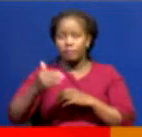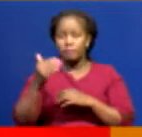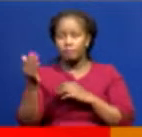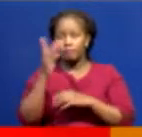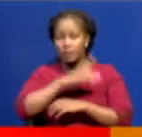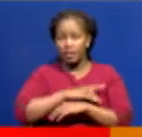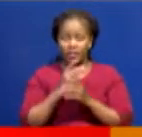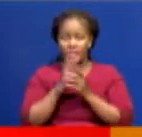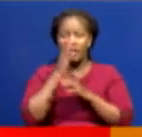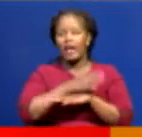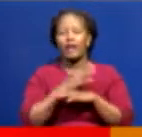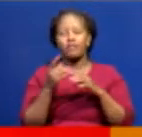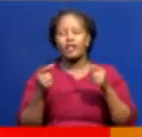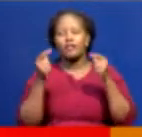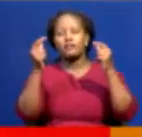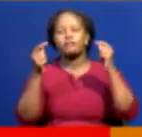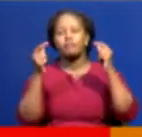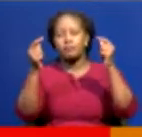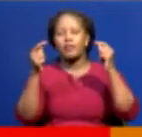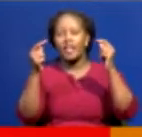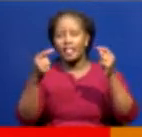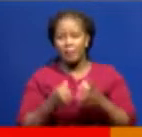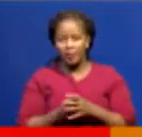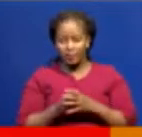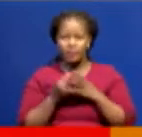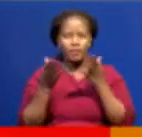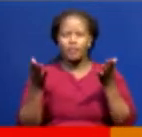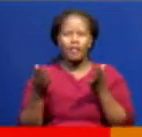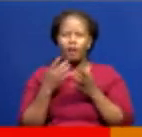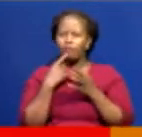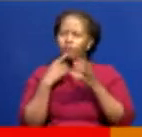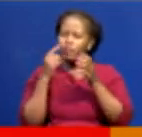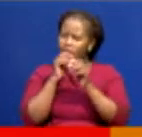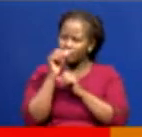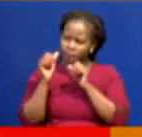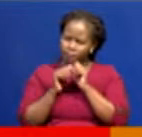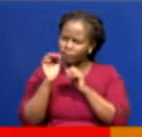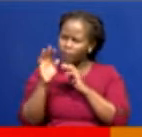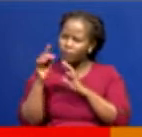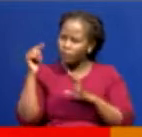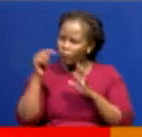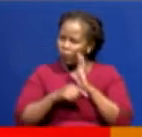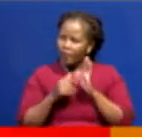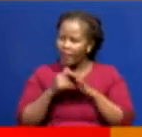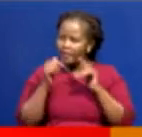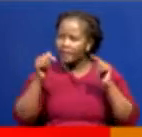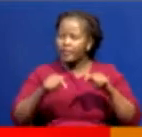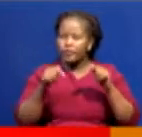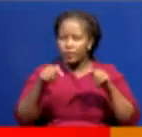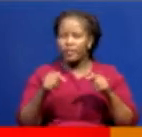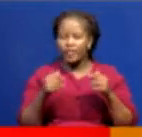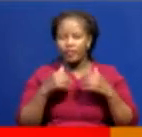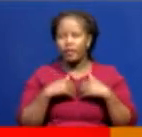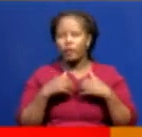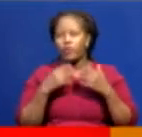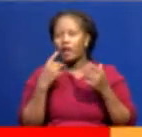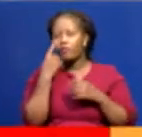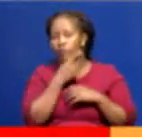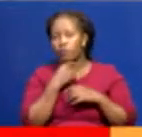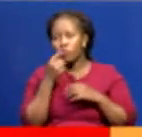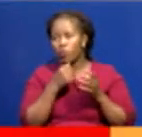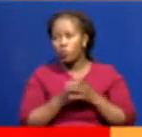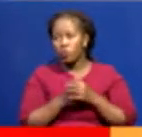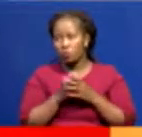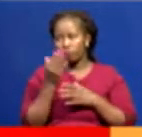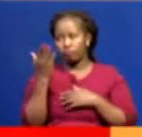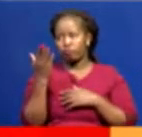ambayo yanashuhudiwa humu nchini. Na hivyo basi, ili kuzungumzia hayo yote kwa kina leo hii kwenye studio, niko naye Zaheer Jhanda